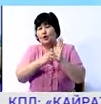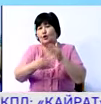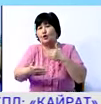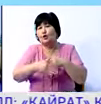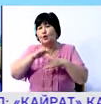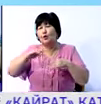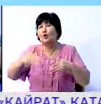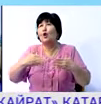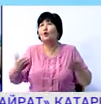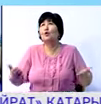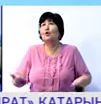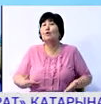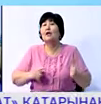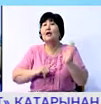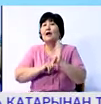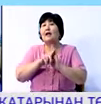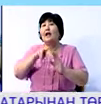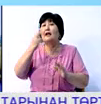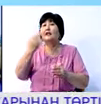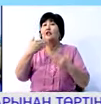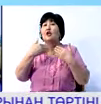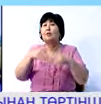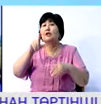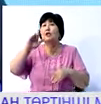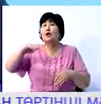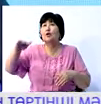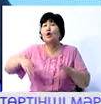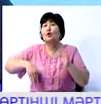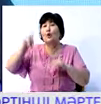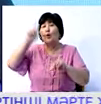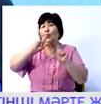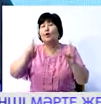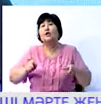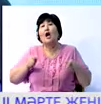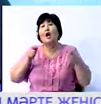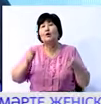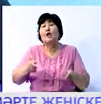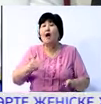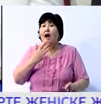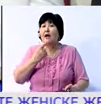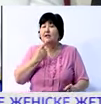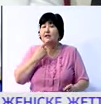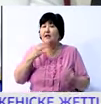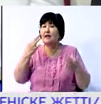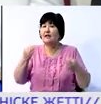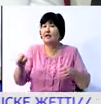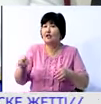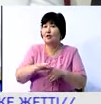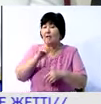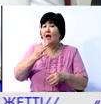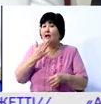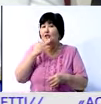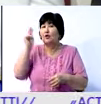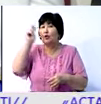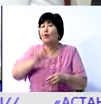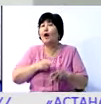өрен үлкен өмірге қадам басты. Лицейді бітірген түлектердің барлығы жоғары оқу орнына түскен. Ағылшын тілін еркін меңгергендіктен шетелге